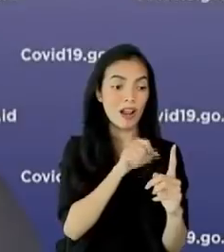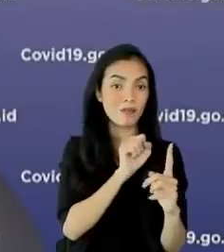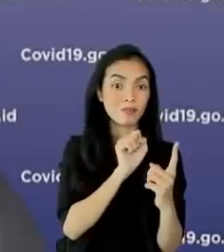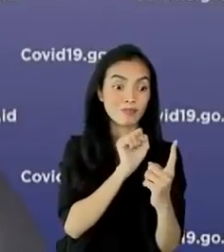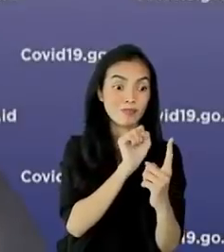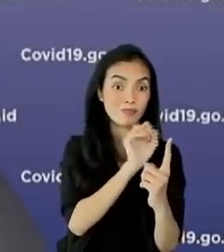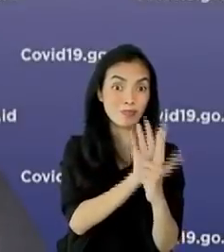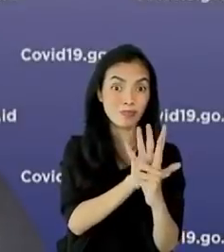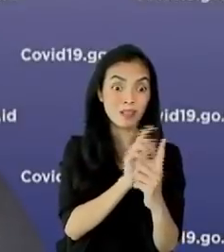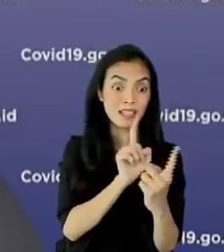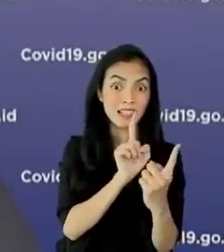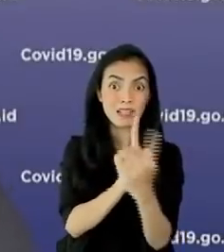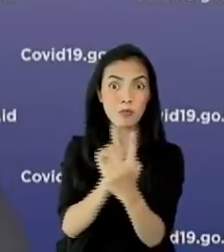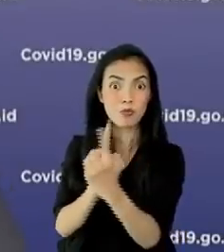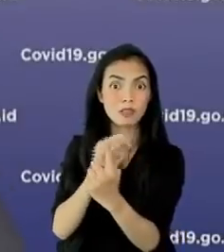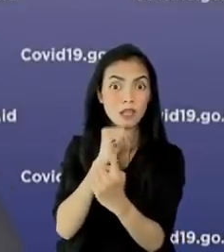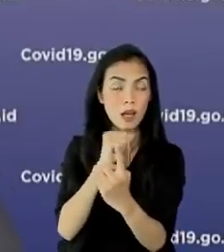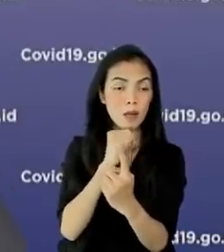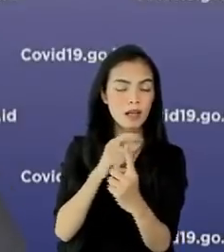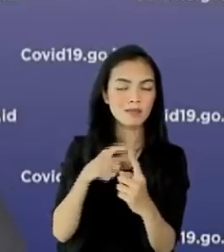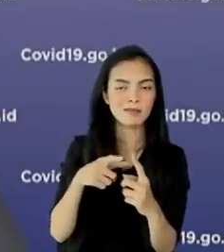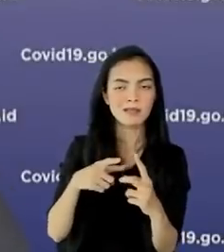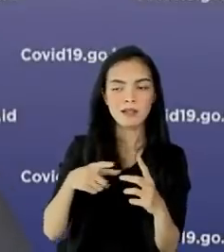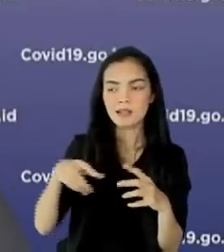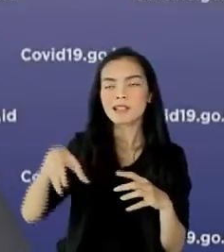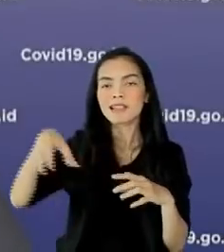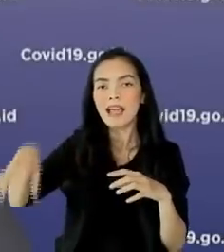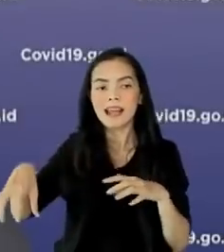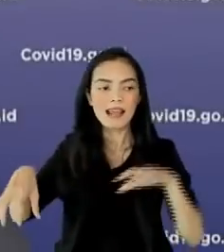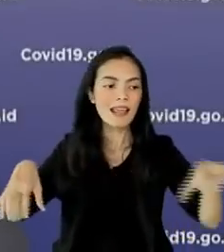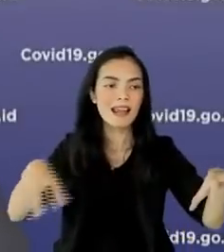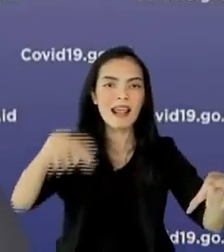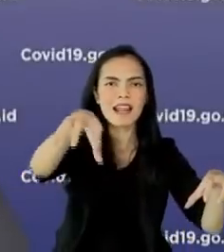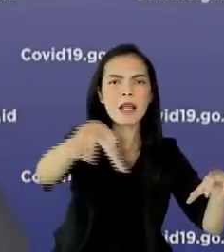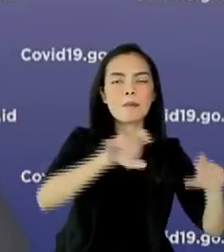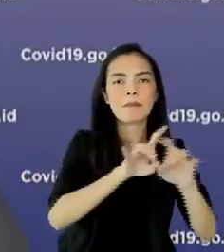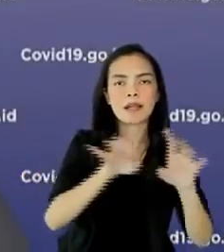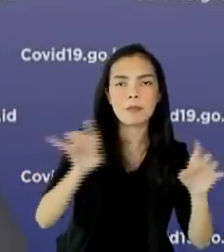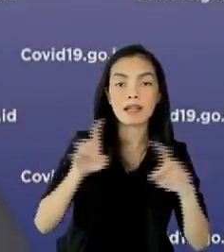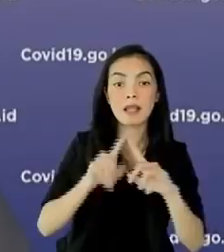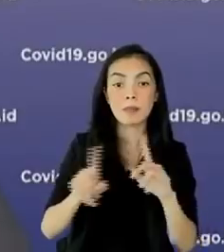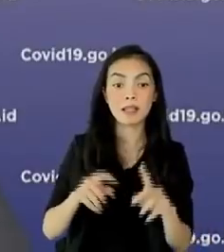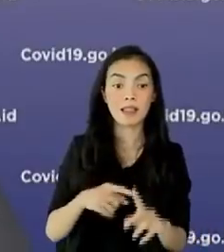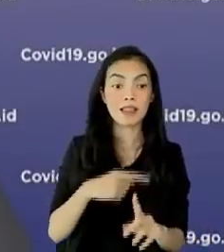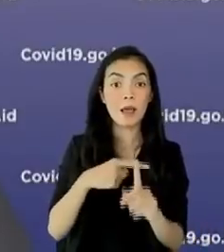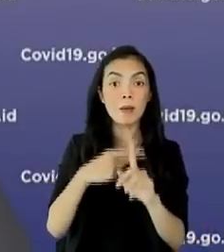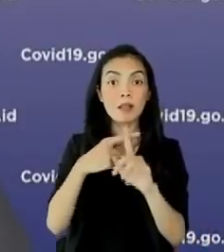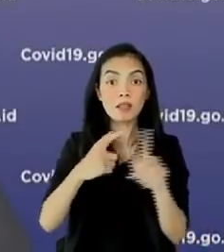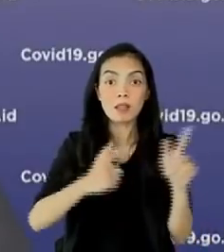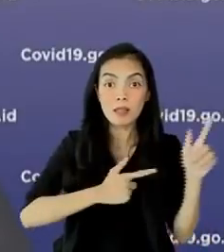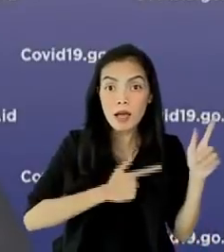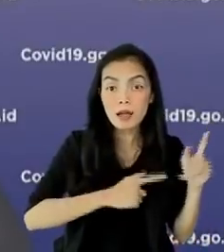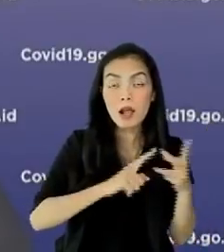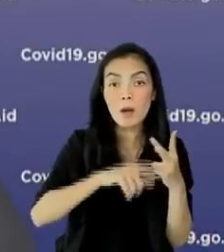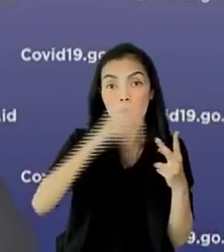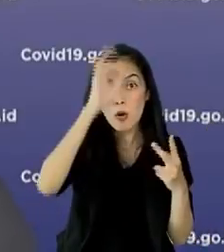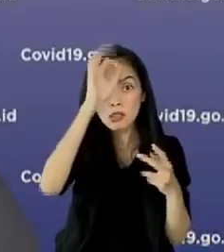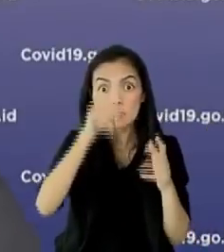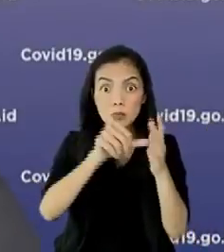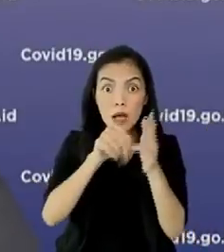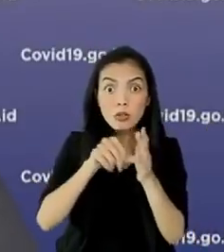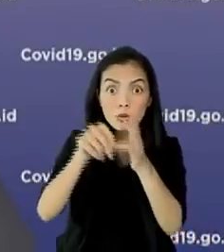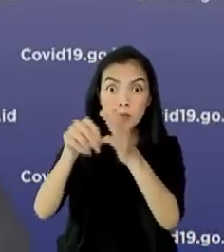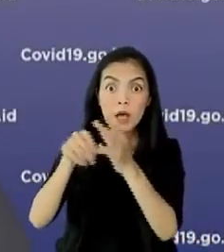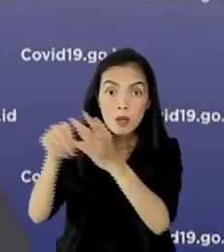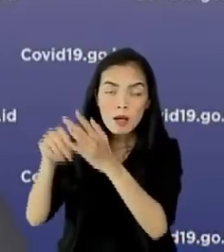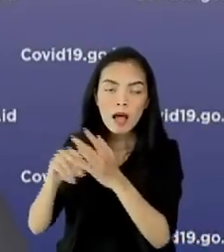lacaknya ini cukup berbeda antara satu wilayah dengan wilayah yang lain. Tapi dengan penambahan dan penebalan personil dari TNI dan Polri, kita mulai melihat